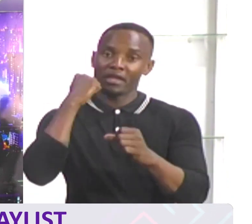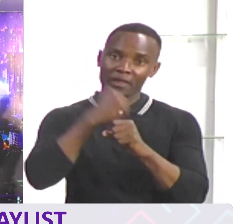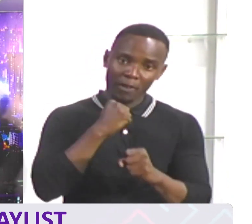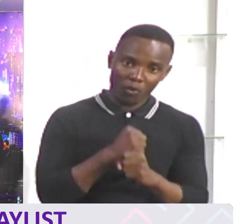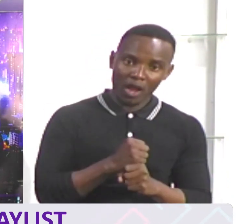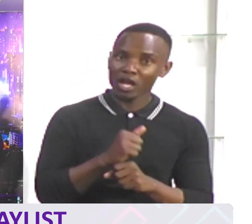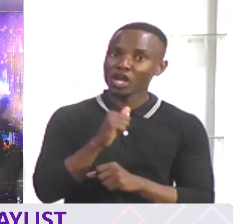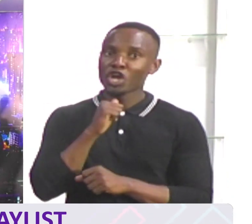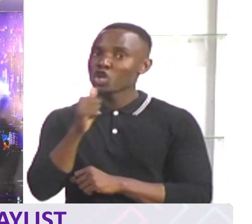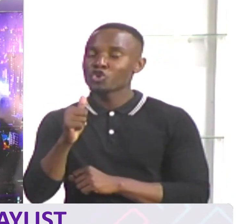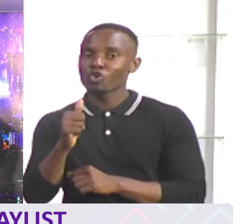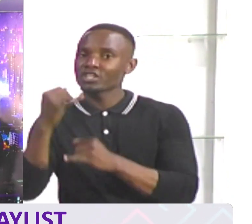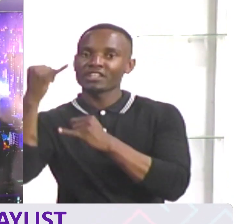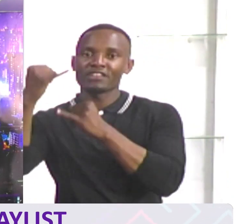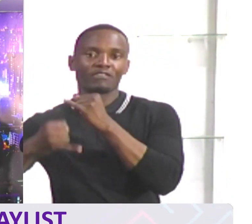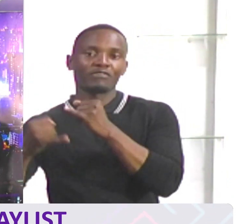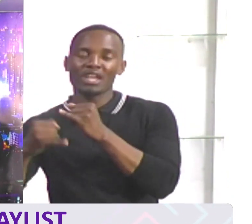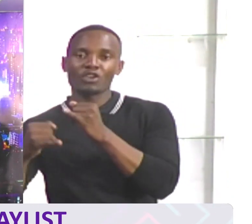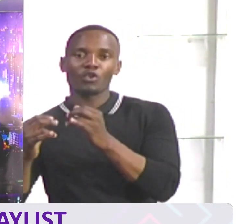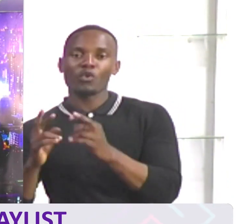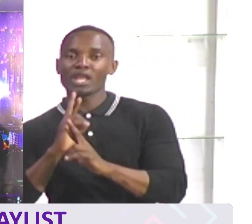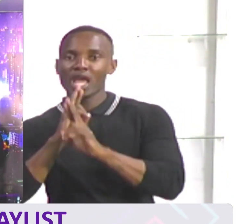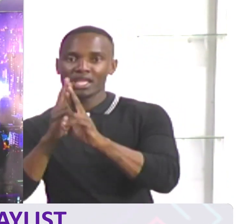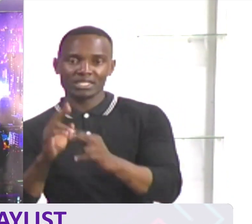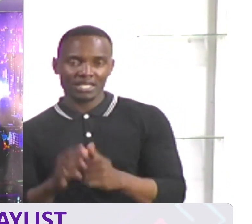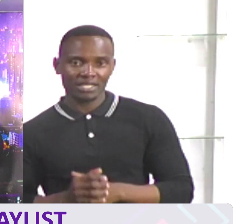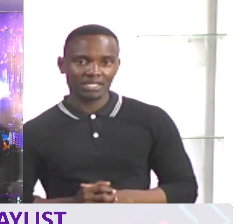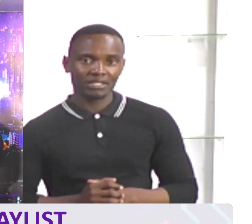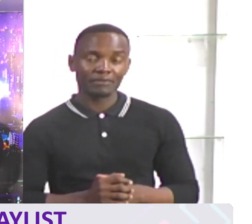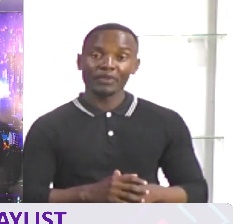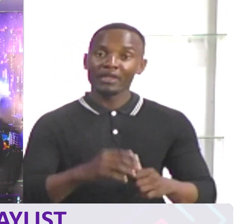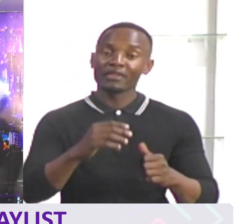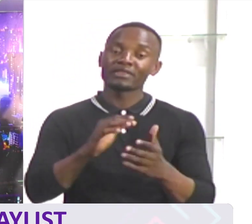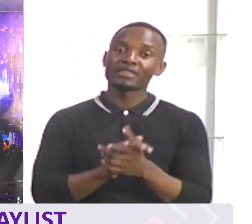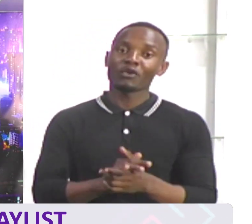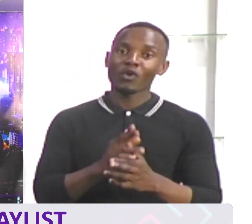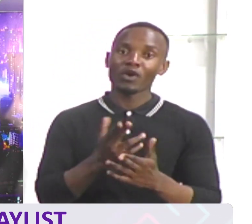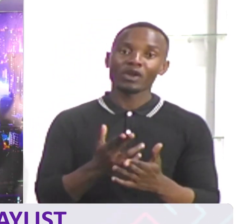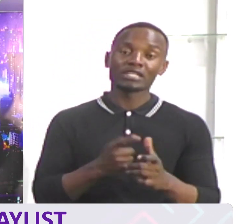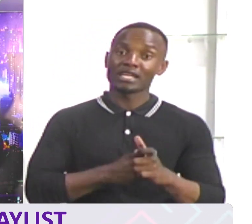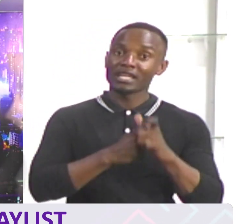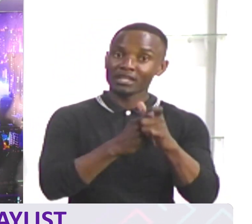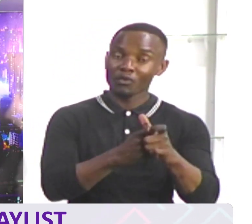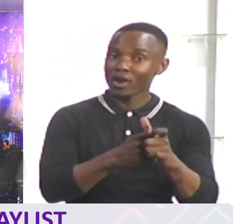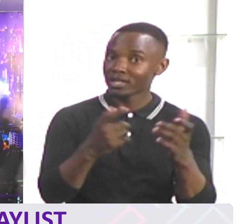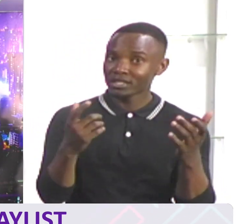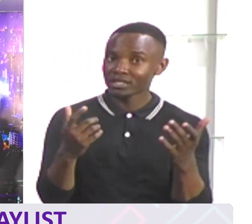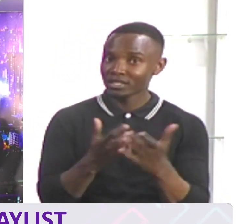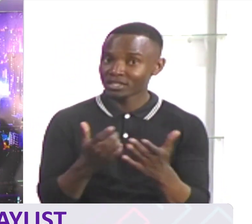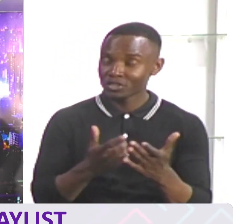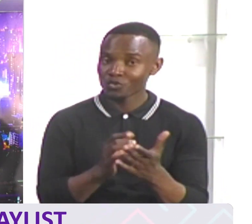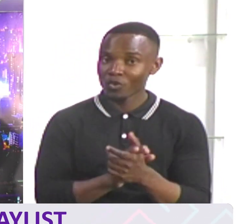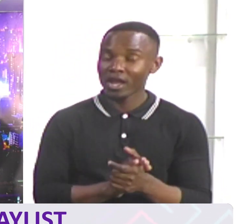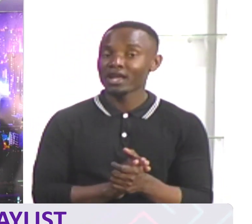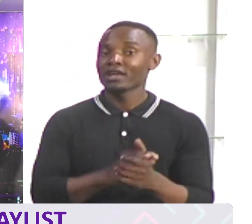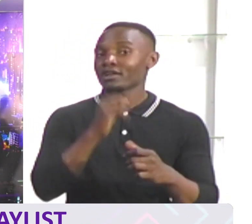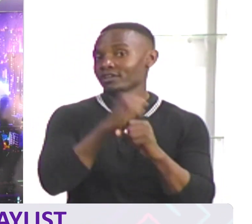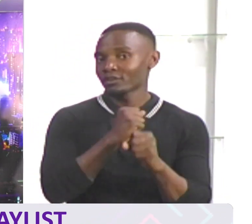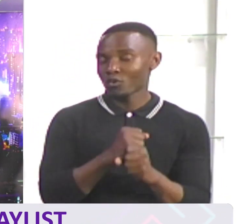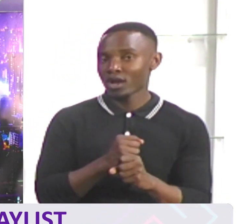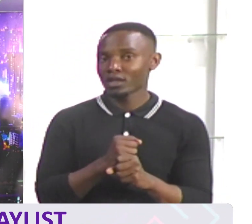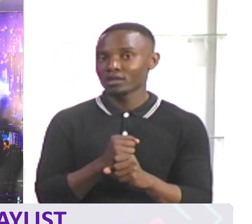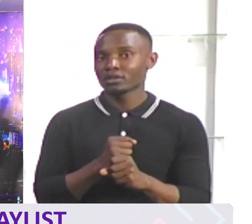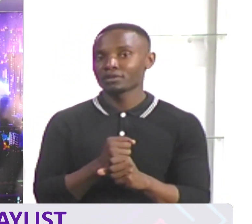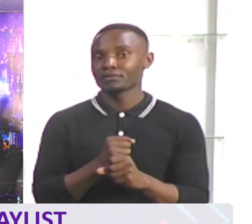result. Nasikia hiyo Deno big up to you amesema the reward is in the doing ile action unafanya. Sasa tunangoja kuomoka na utitume